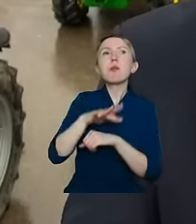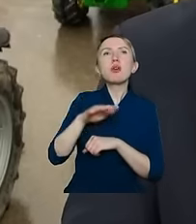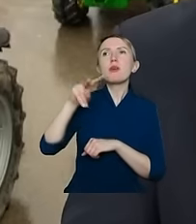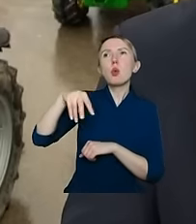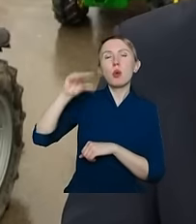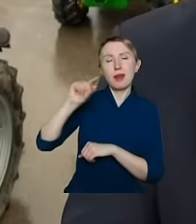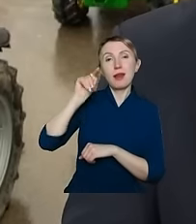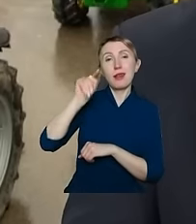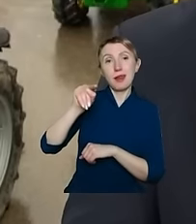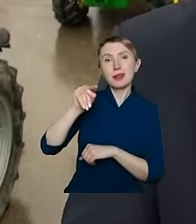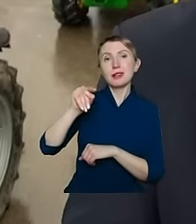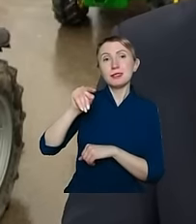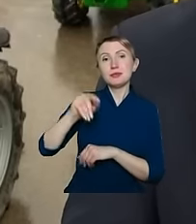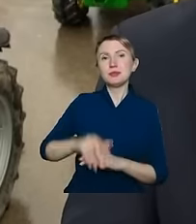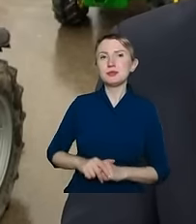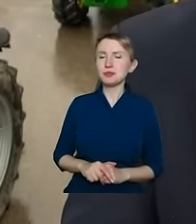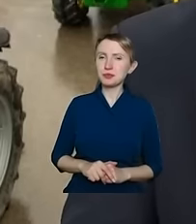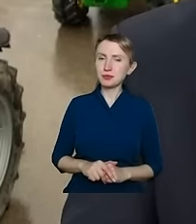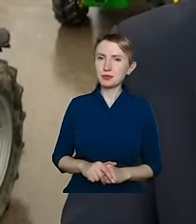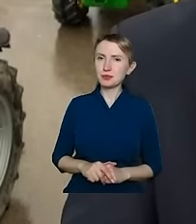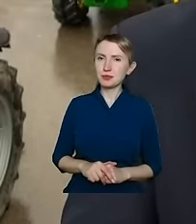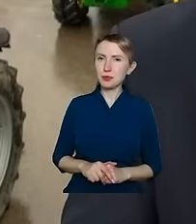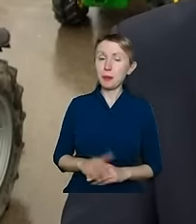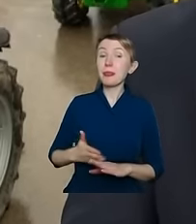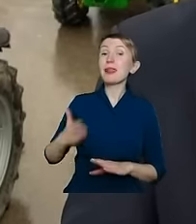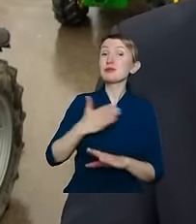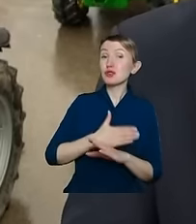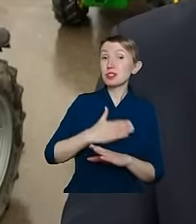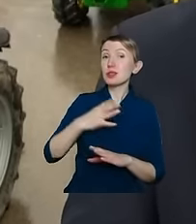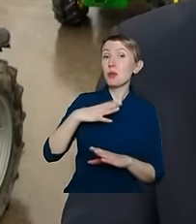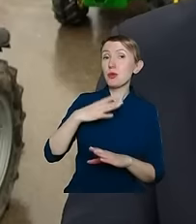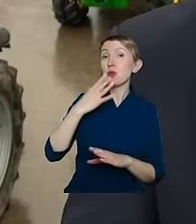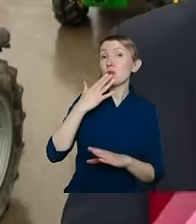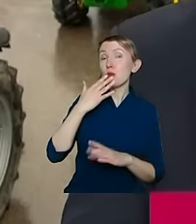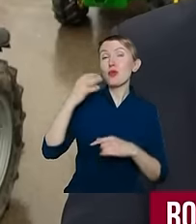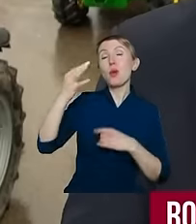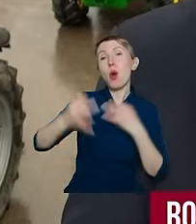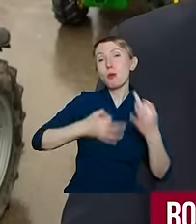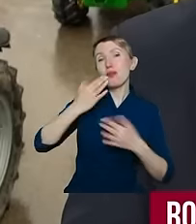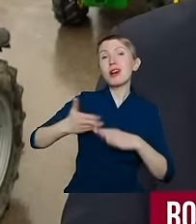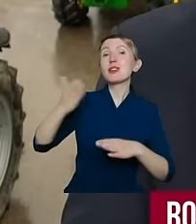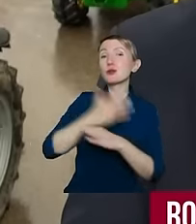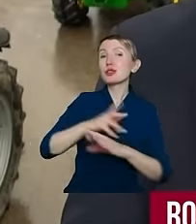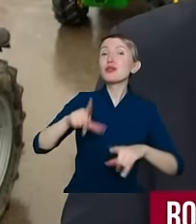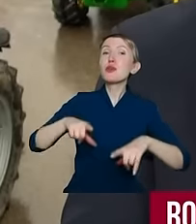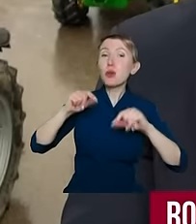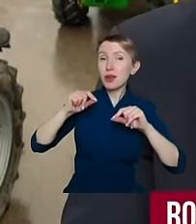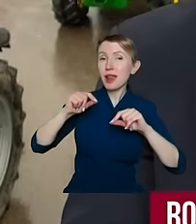Europejską, euroeuropejską, jak wcześniej nam wszystkim opowiadał jeszcze przed wyborami,